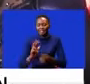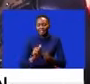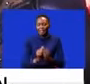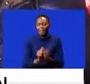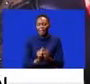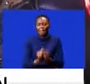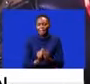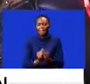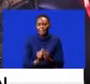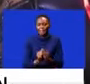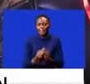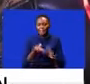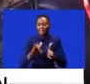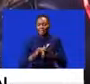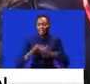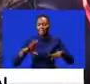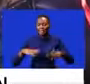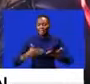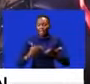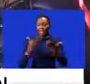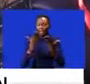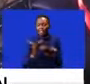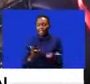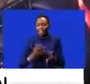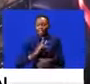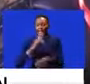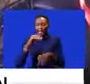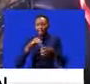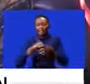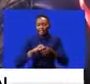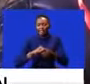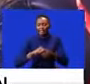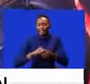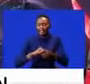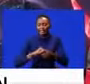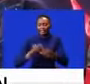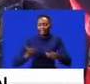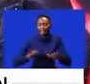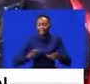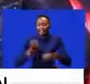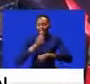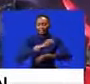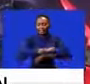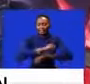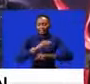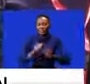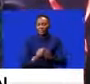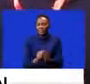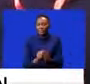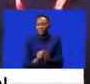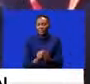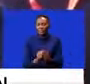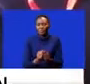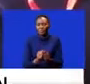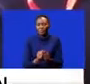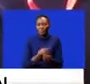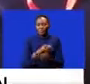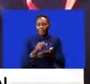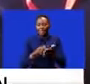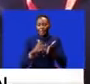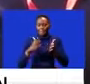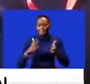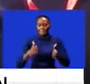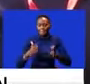ma Kisumo. Kamano kaka weche gindi chalo sikun nyiri mong'isa ni maduong' emoloyo kaka madam wacho Kenya nieri